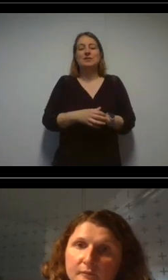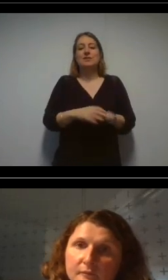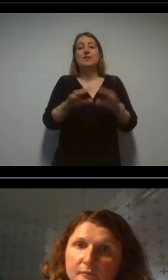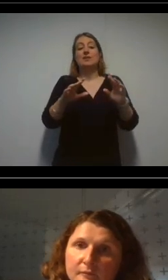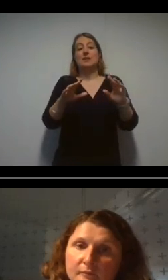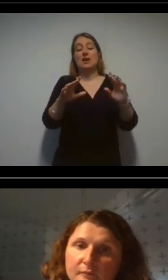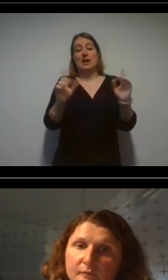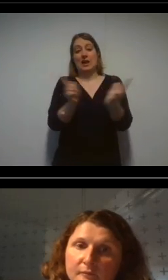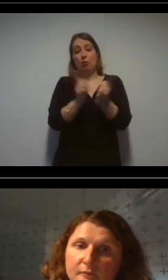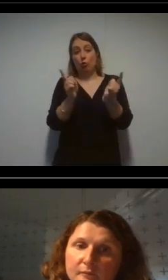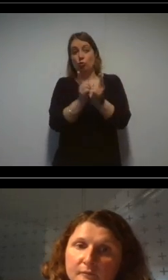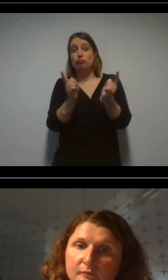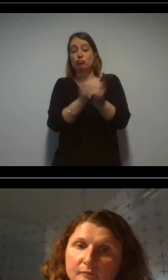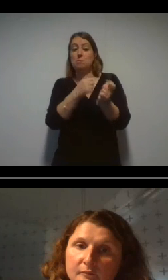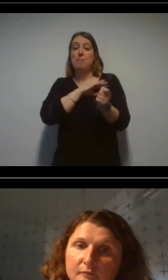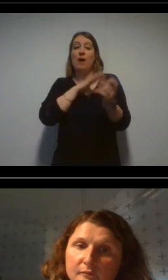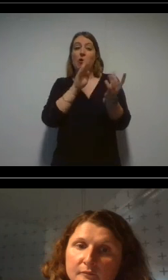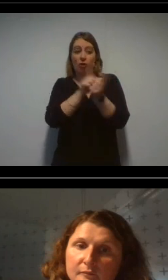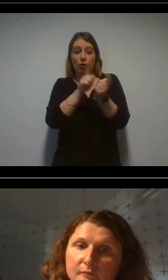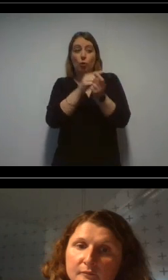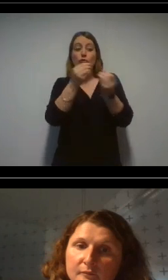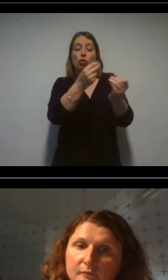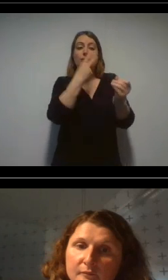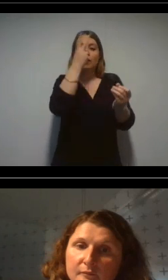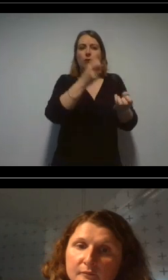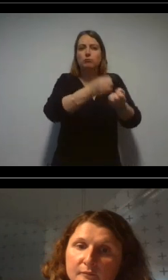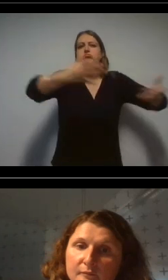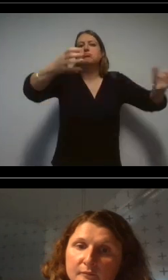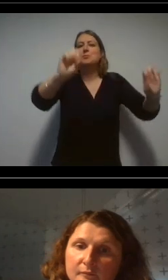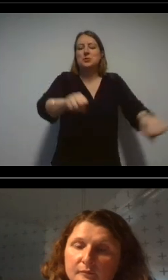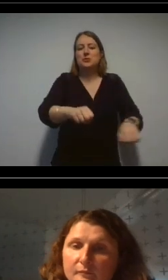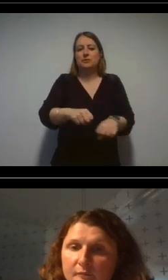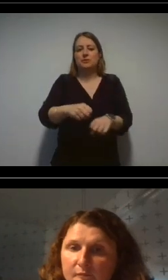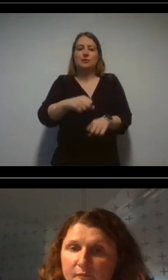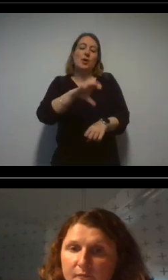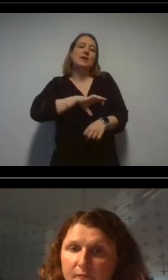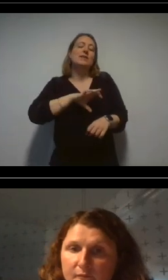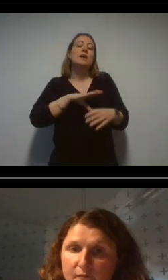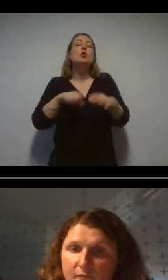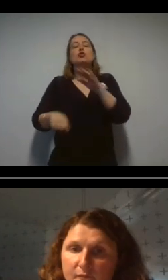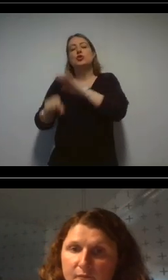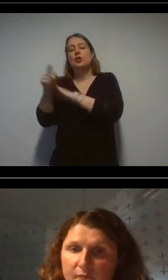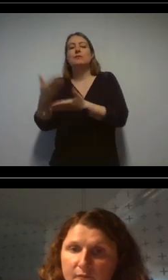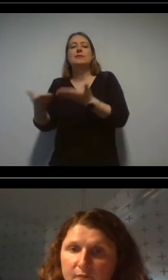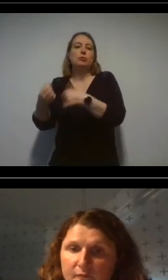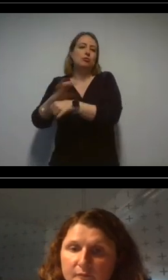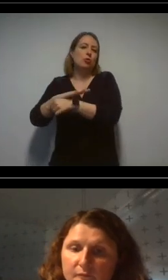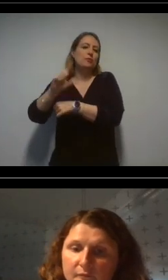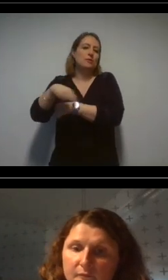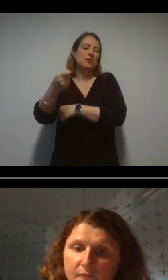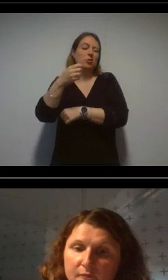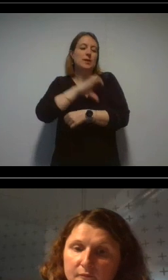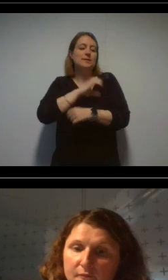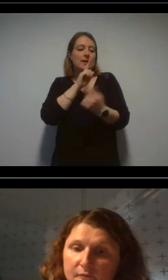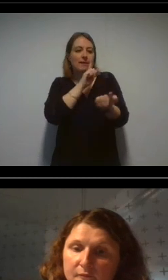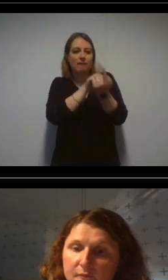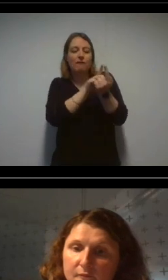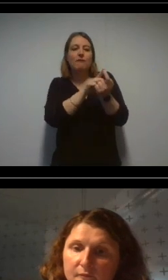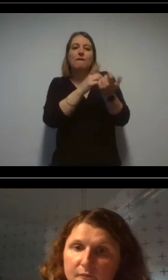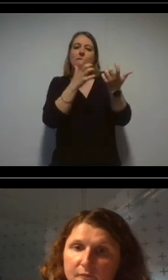les talents et on souhaite que ces rencontres, dans la mesure du possible, hors situation Covid comme on a pu le vivre, se fasse la majorité du